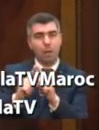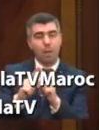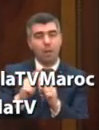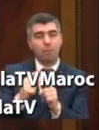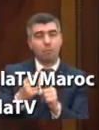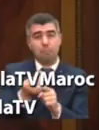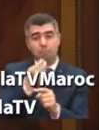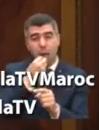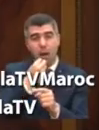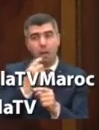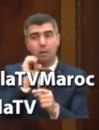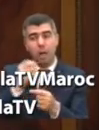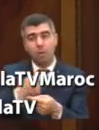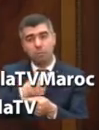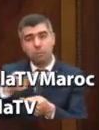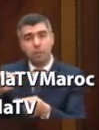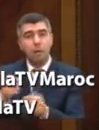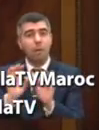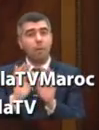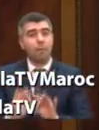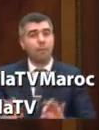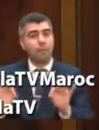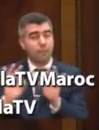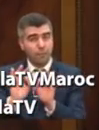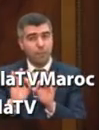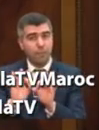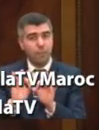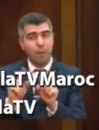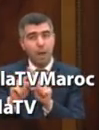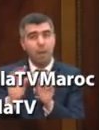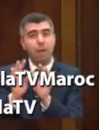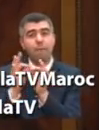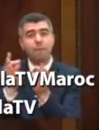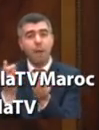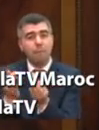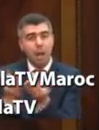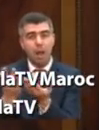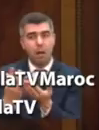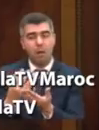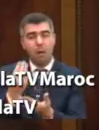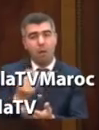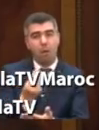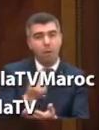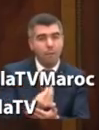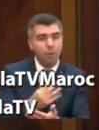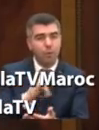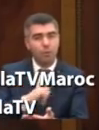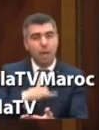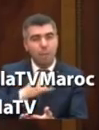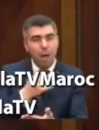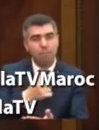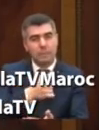الطعام ومعاناة عائلات وأسر الآلاف من الأسرى أطفالاً وشباباً